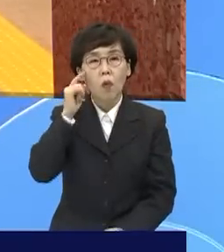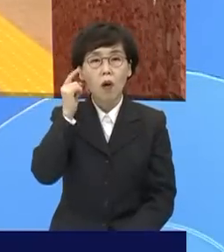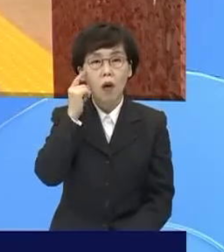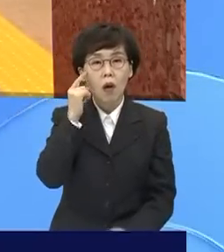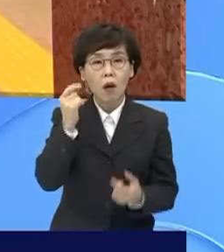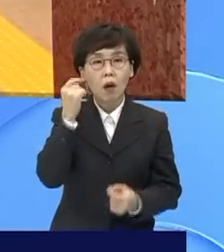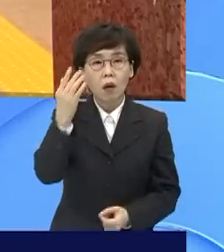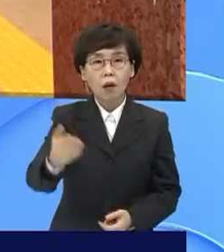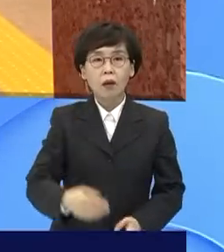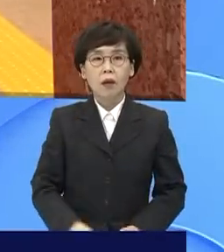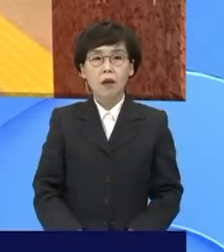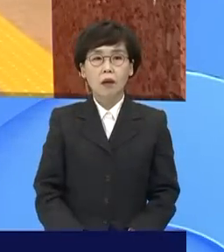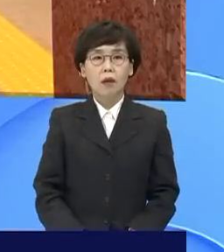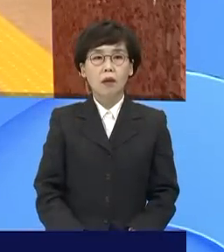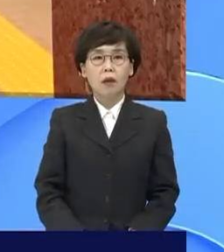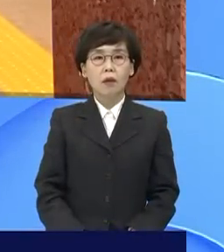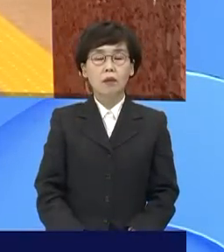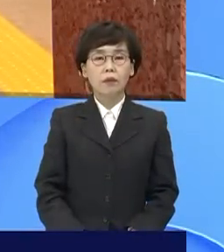거죠?